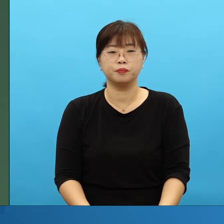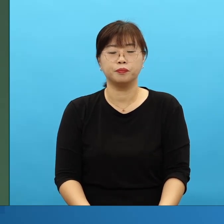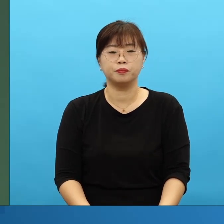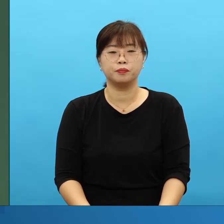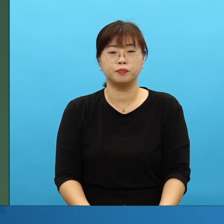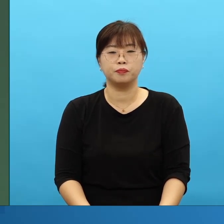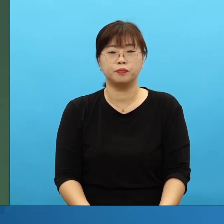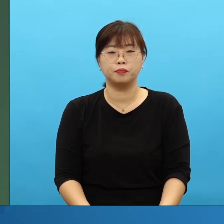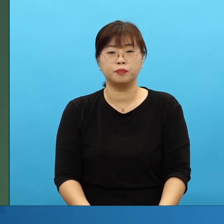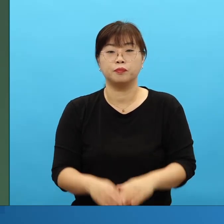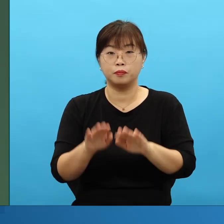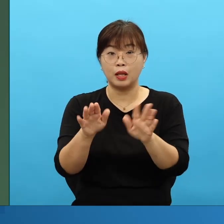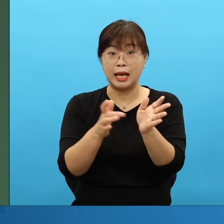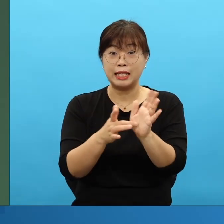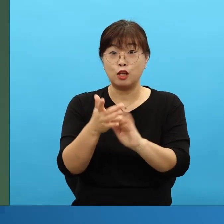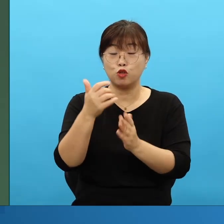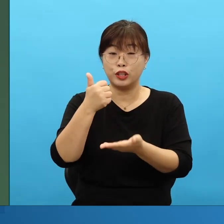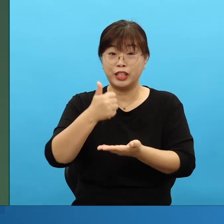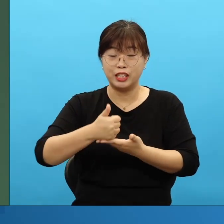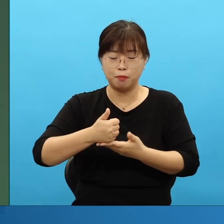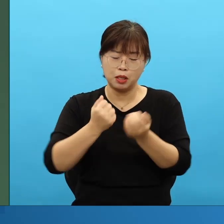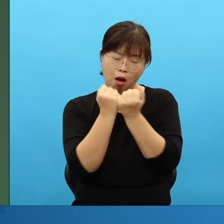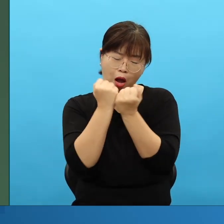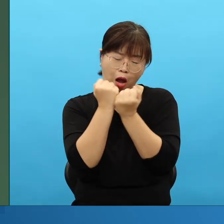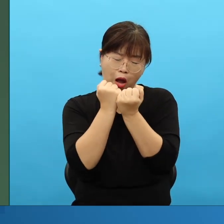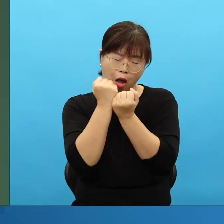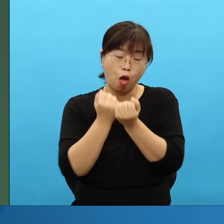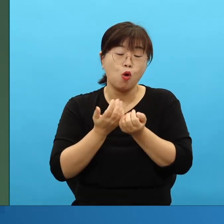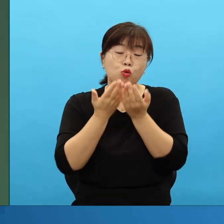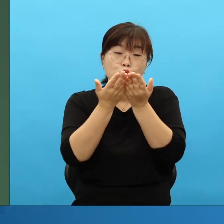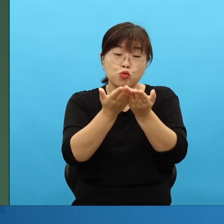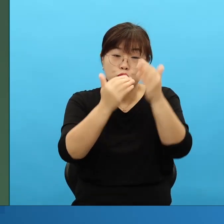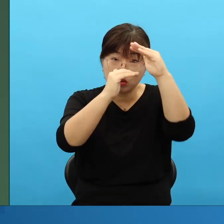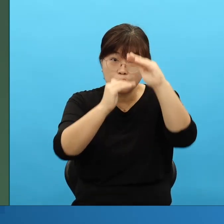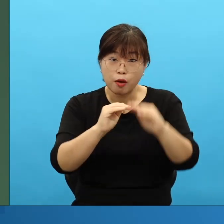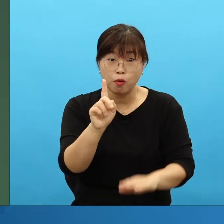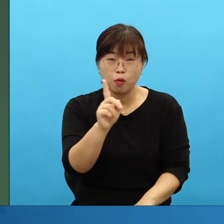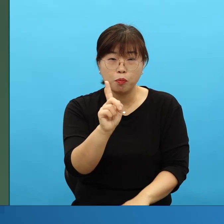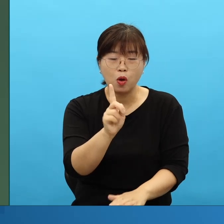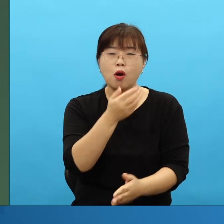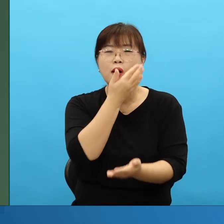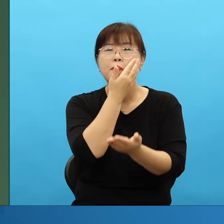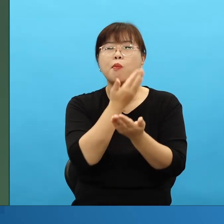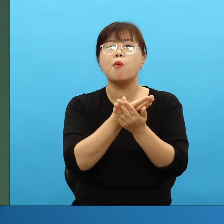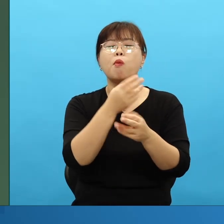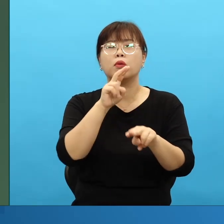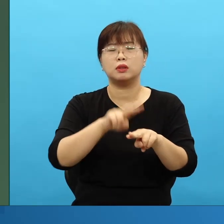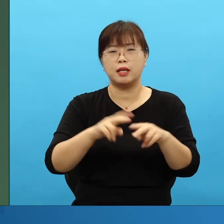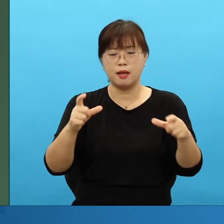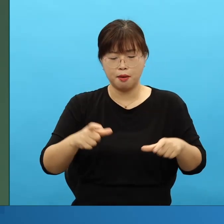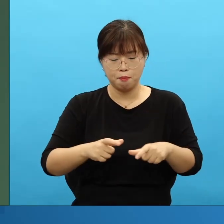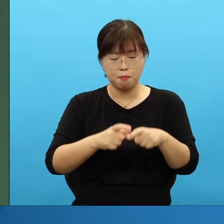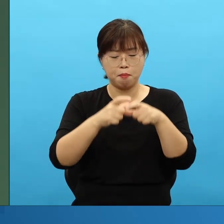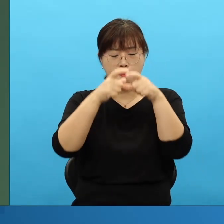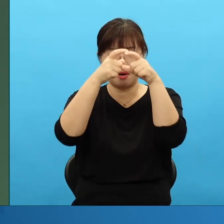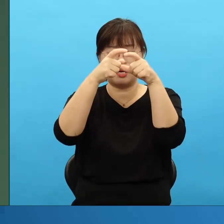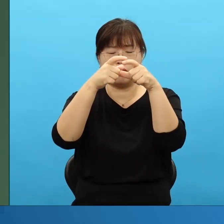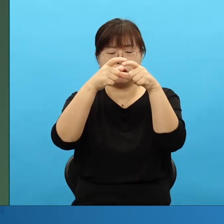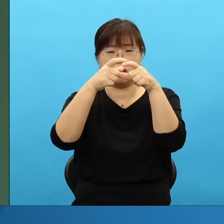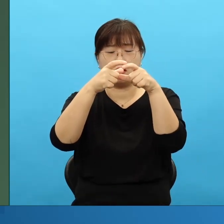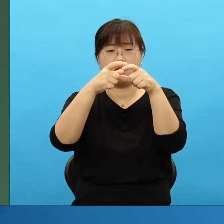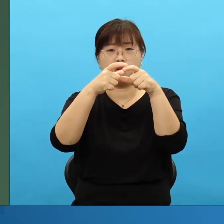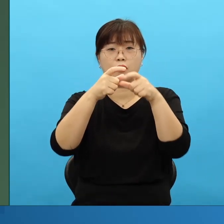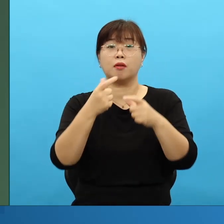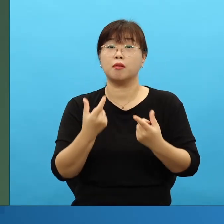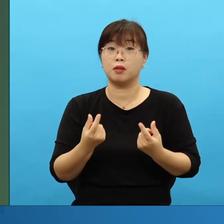보좌의 망대를 세워준 겁니다. And what did Jesus give? He established upon them the bartizan of the throne. 쉽게 말하면 이거